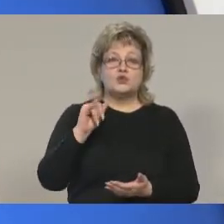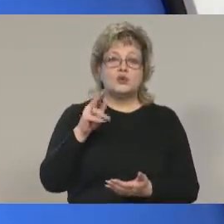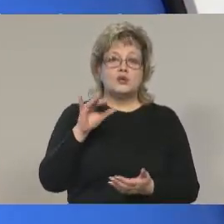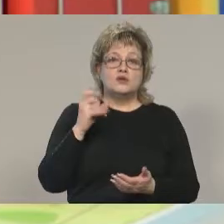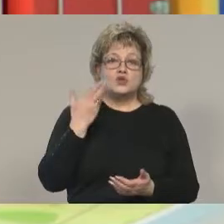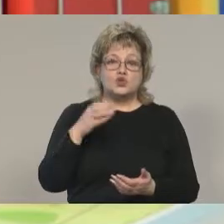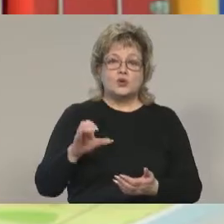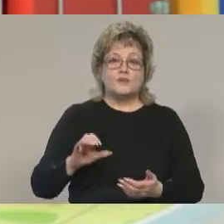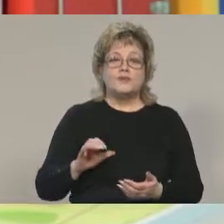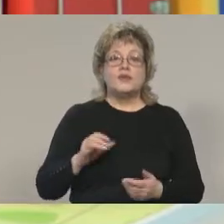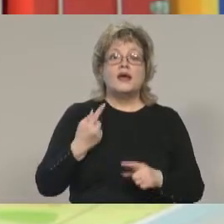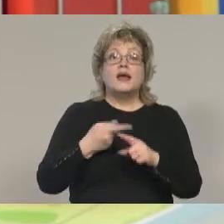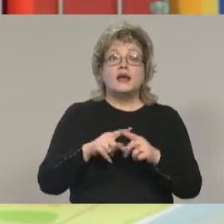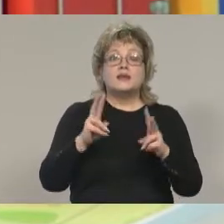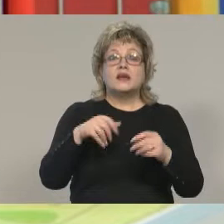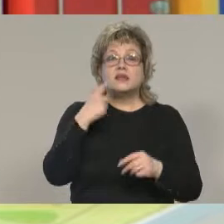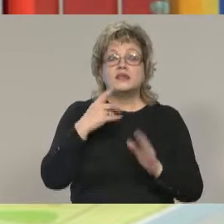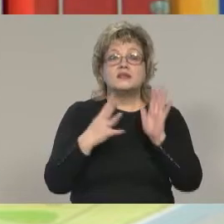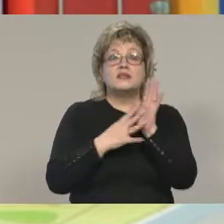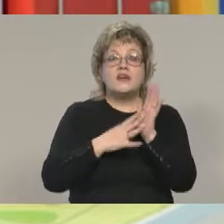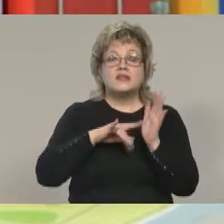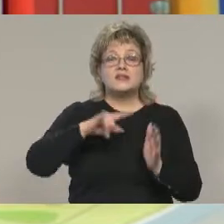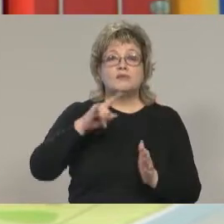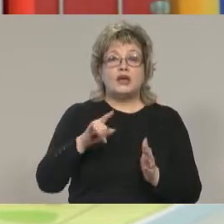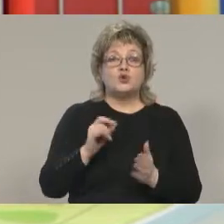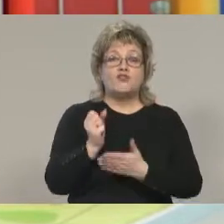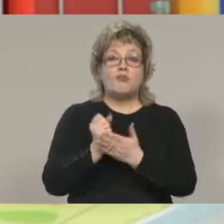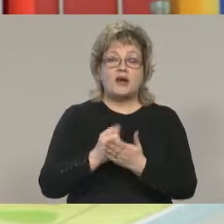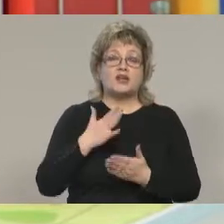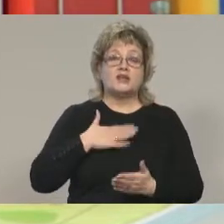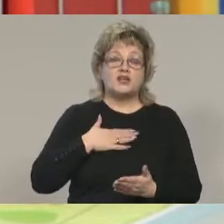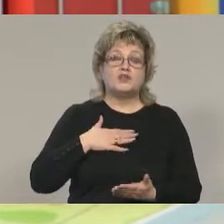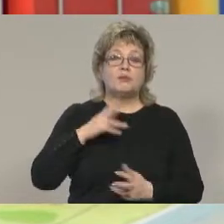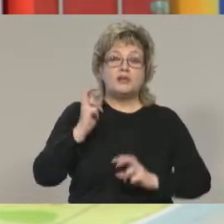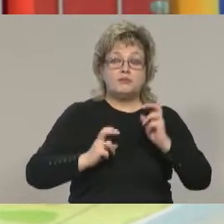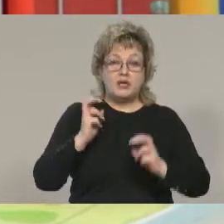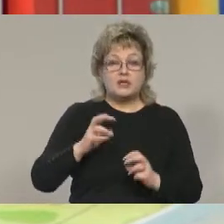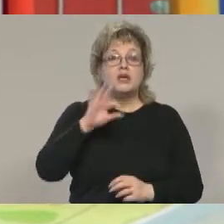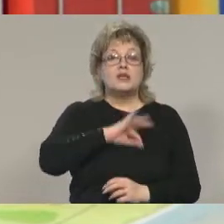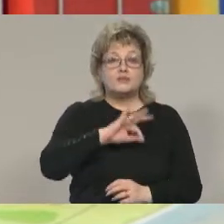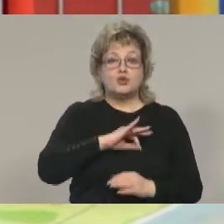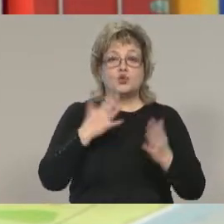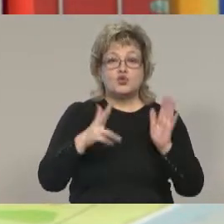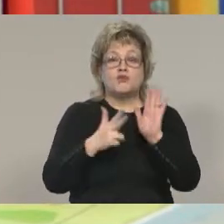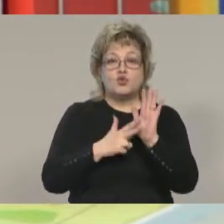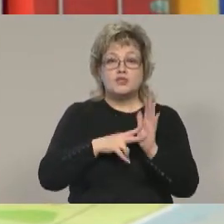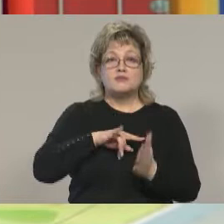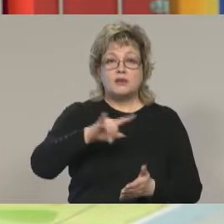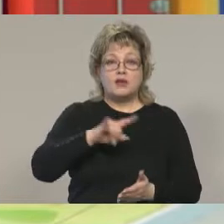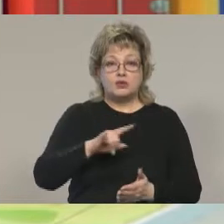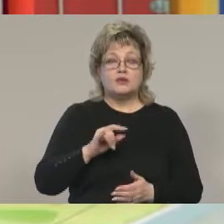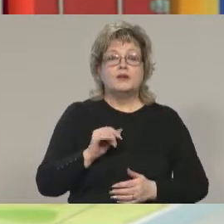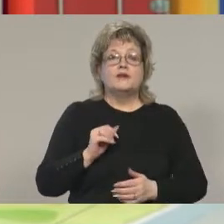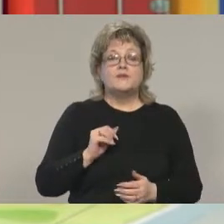Суперджет-100». Это, как я сказал, 9-й самолет в парке нашего авиапредприятия. Эксплуатируем уже 8 самолетов «Сухой